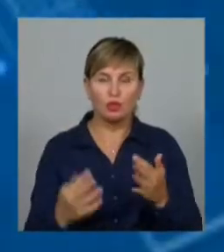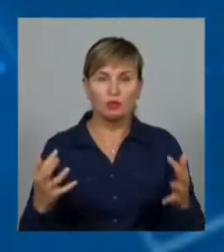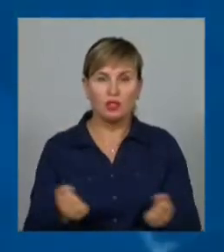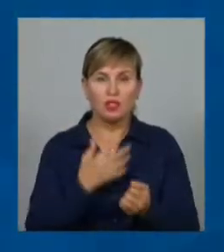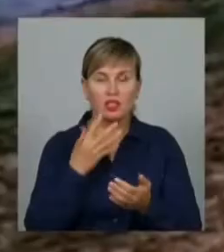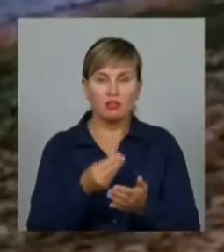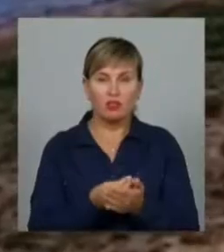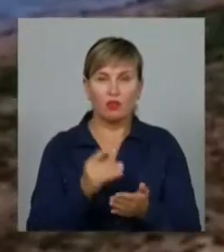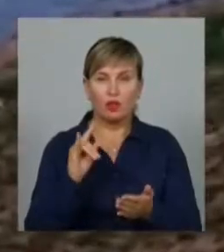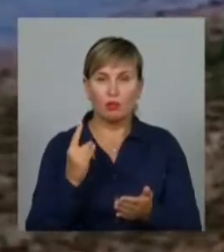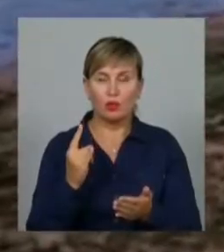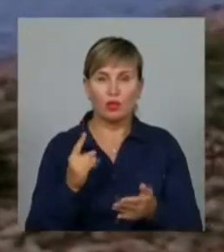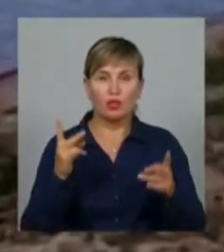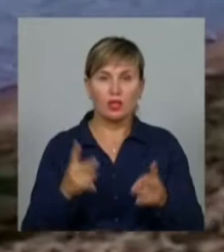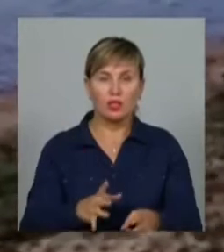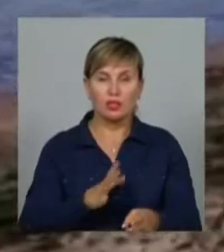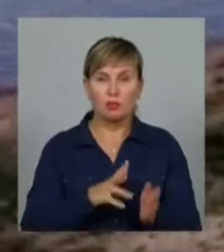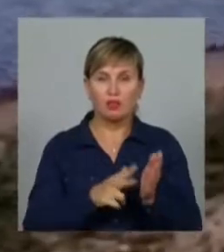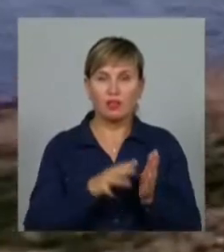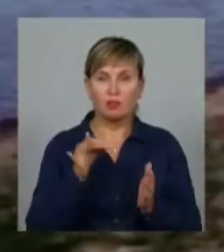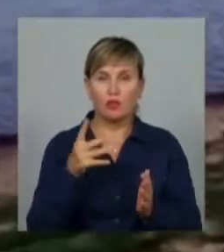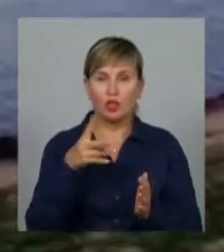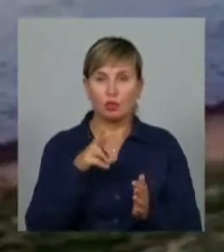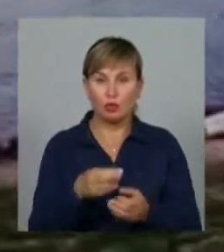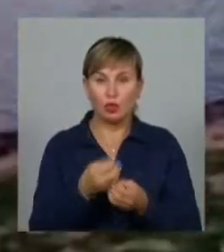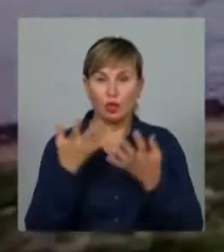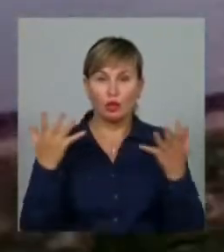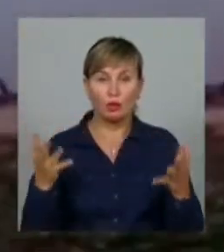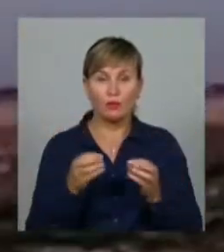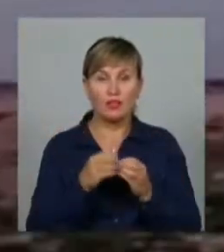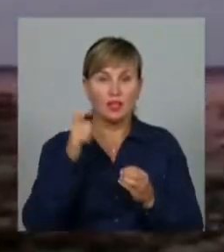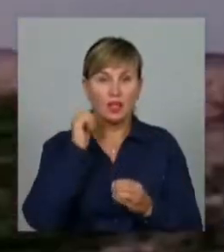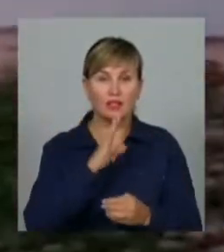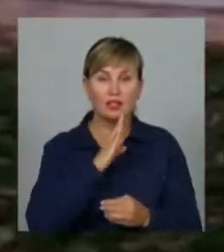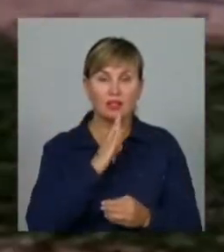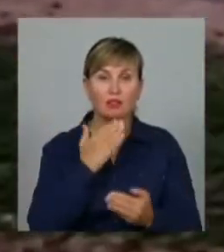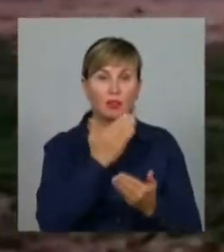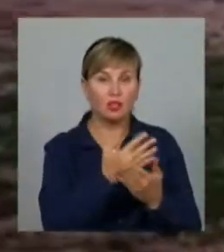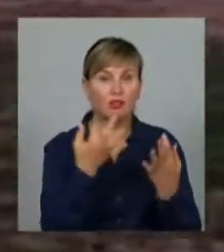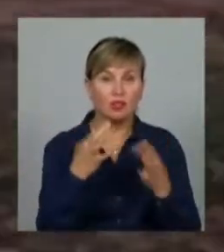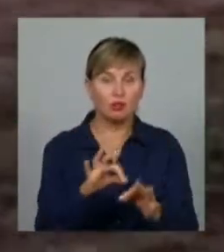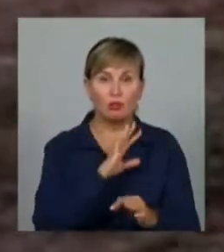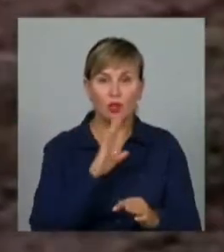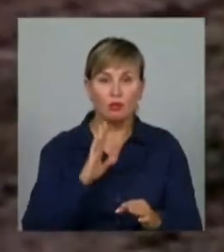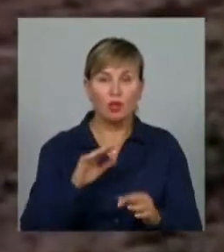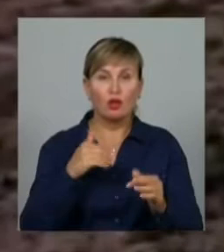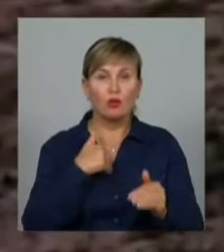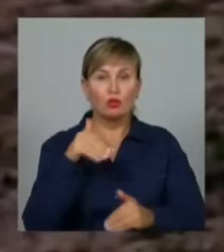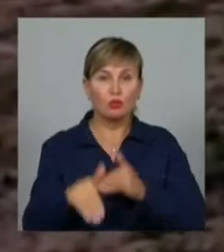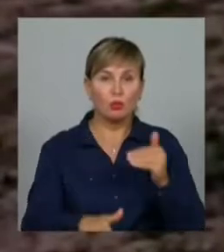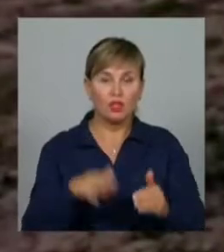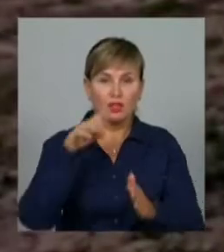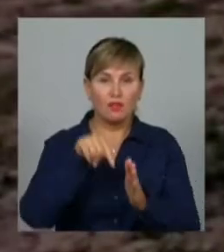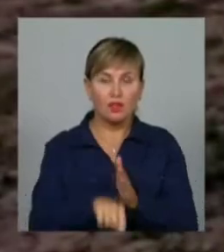своего ребенка. Трагедия произошла 8 июня средь бела дня. 10-летняя девочка, спросив разрешения у мамы, решила искупаться в